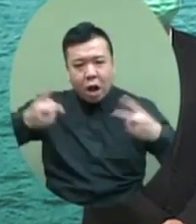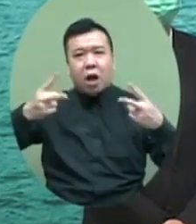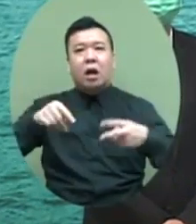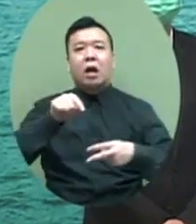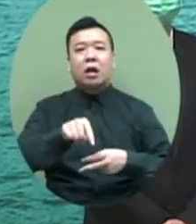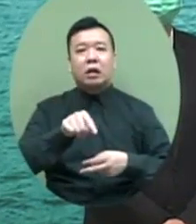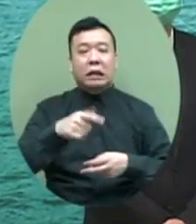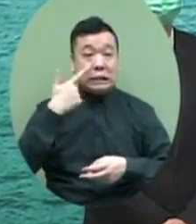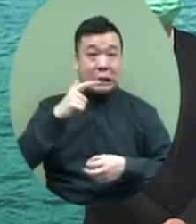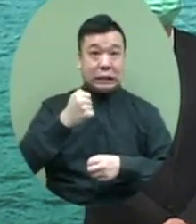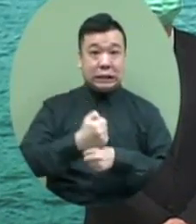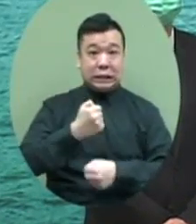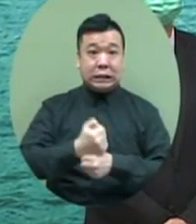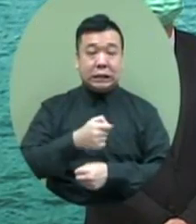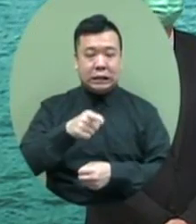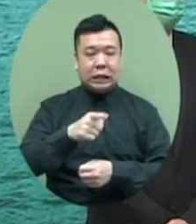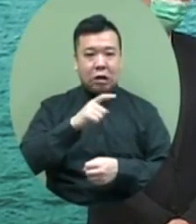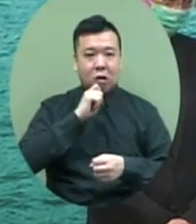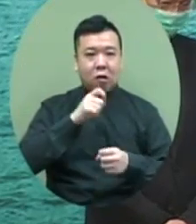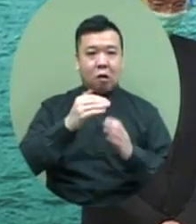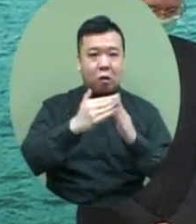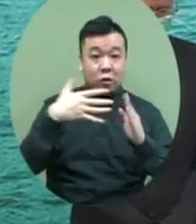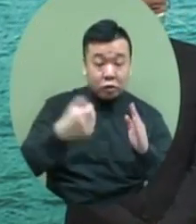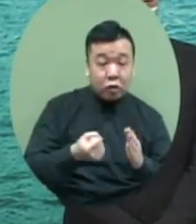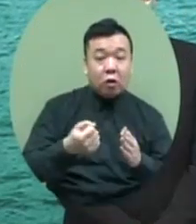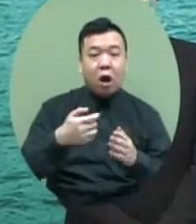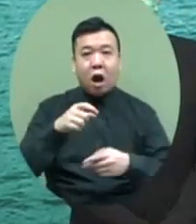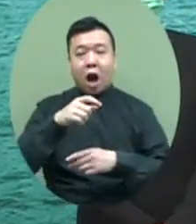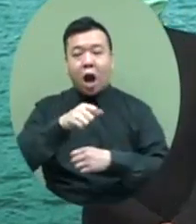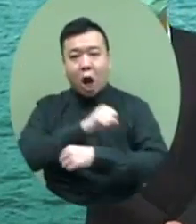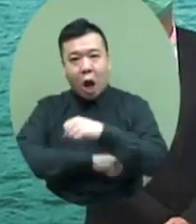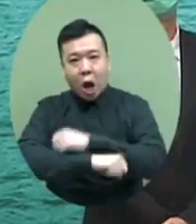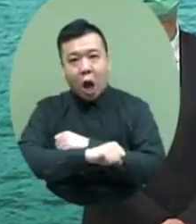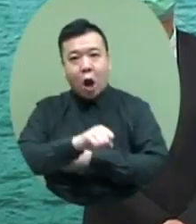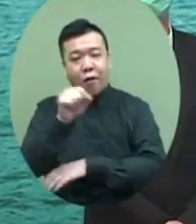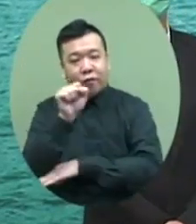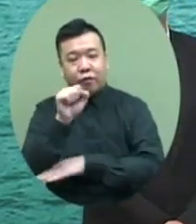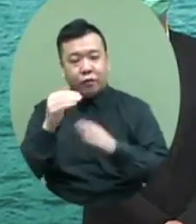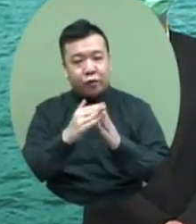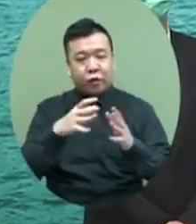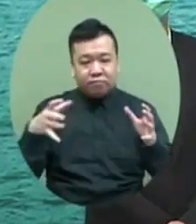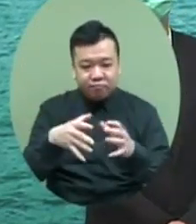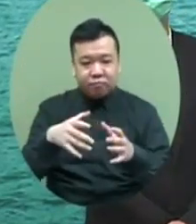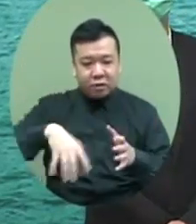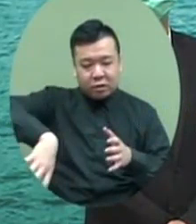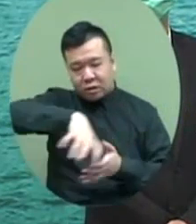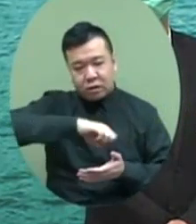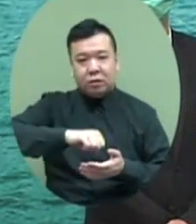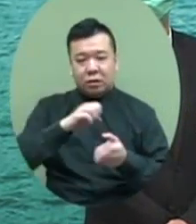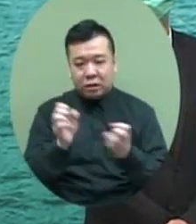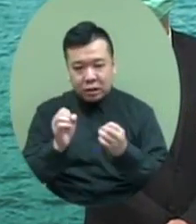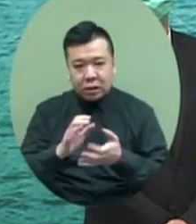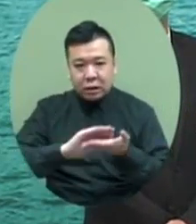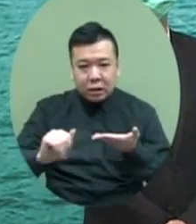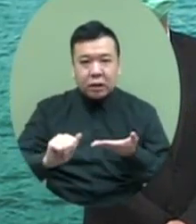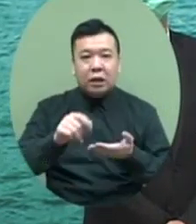我想會在新的崗位裡繼續跟局長以及我們整個的勞福局的團隊以及我們幾個的不同的公務員的同事呢，去